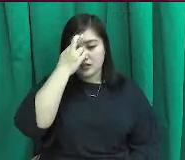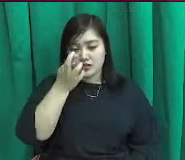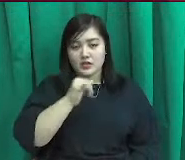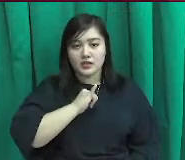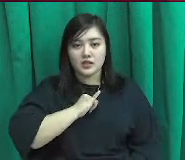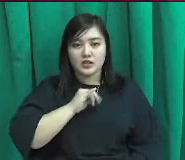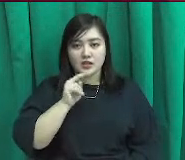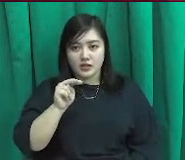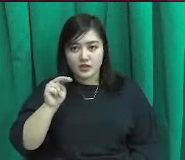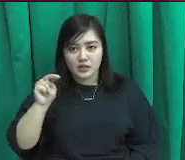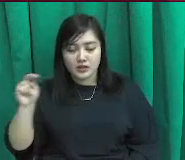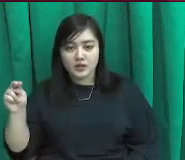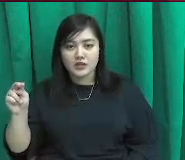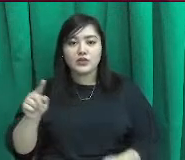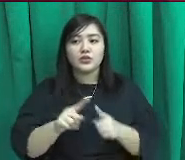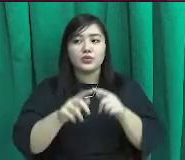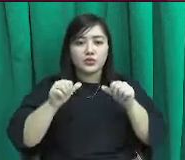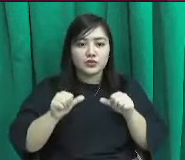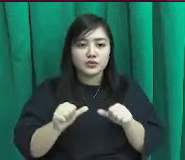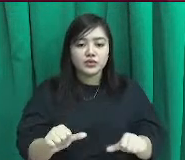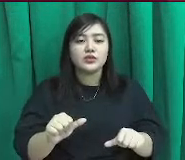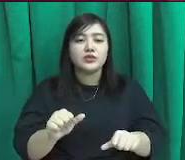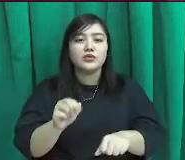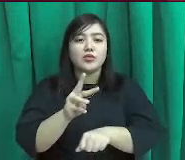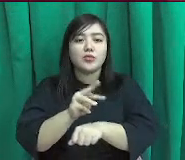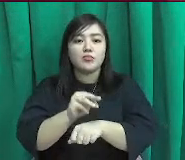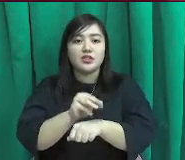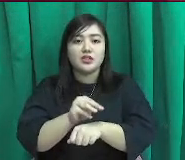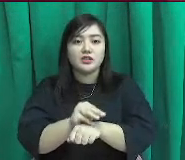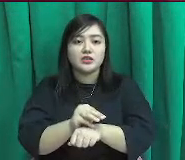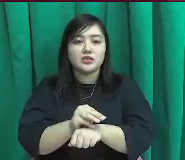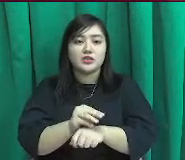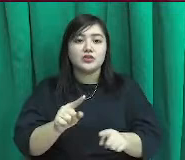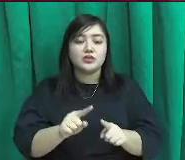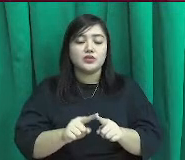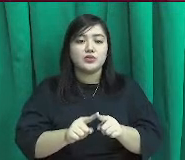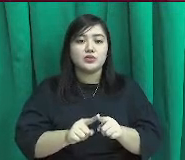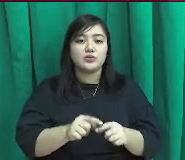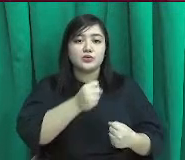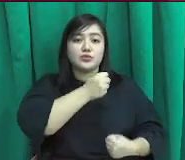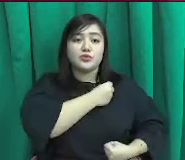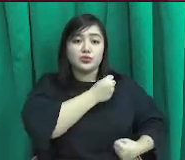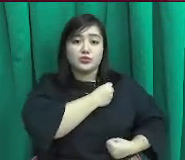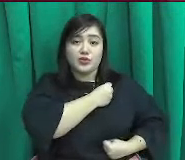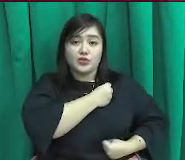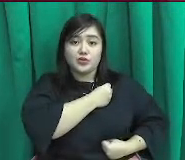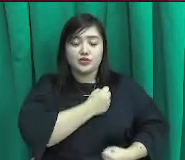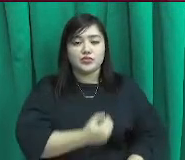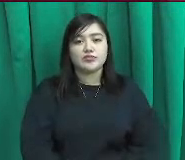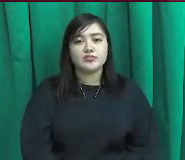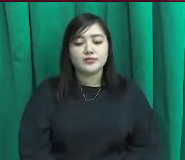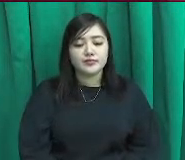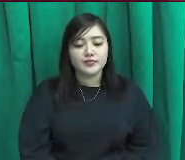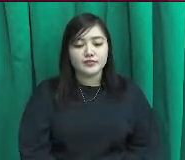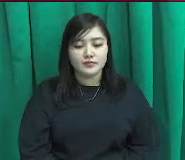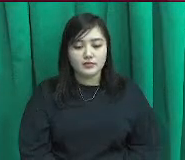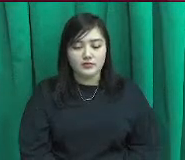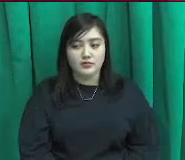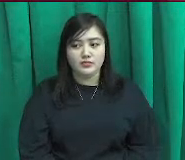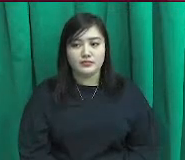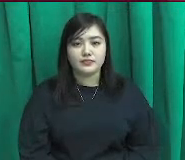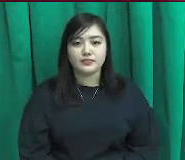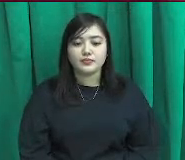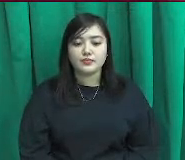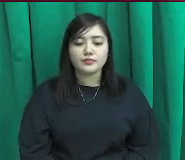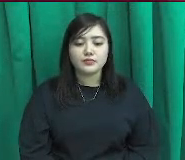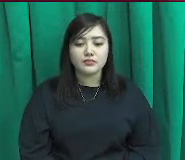yung mag-minister doon sa mga kasundaluhan. Although sabi ko nga po, yung sa CSI ministry is alam na po natin yun, pero hindi po